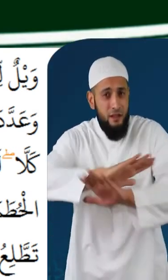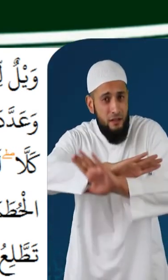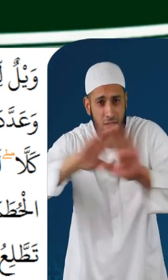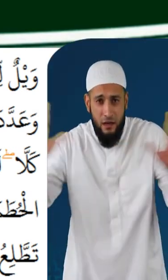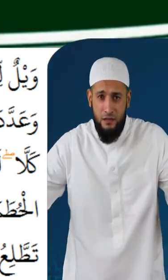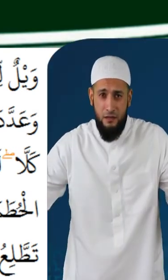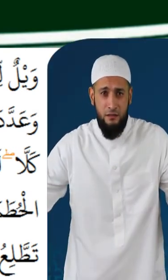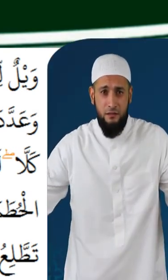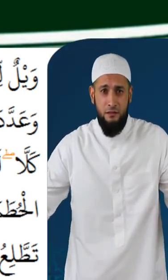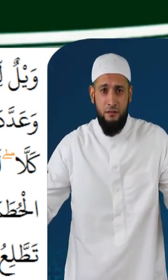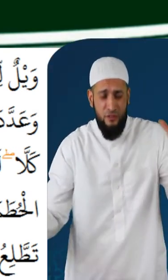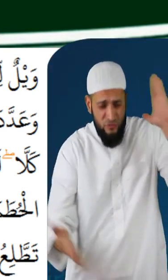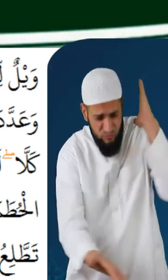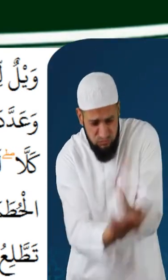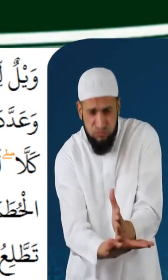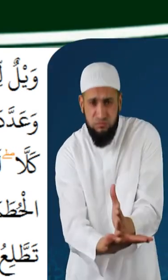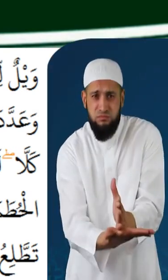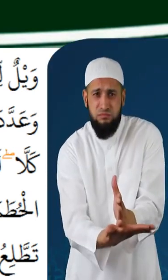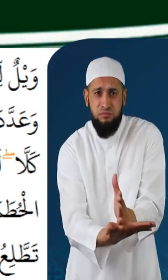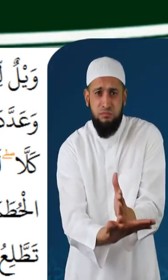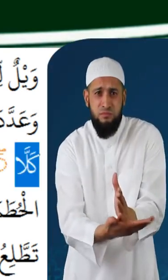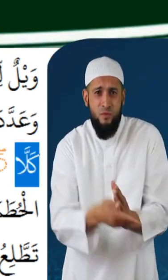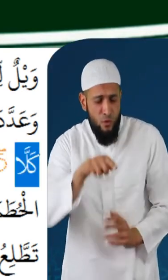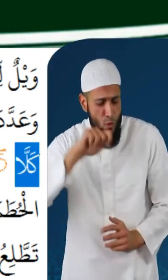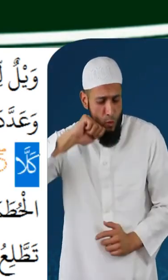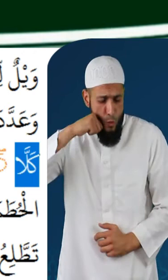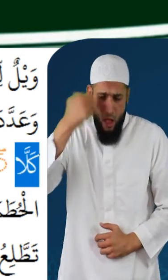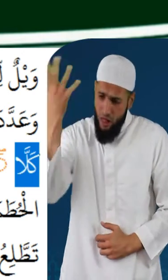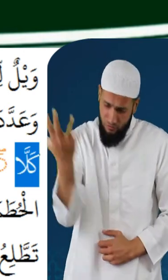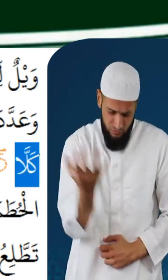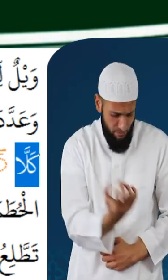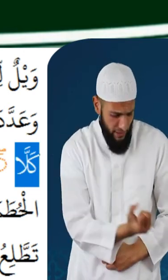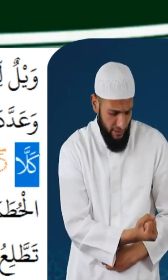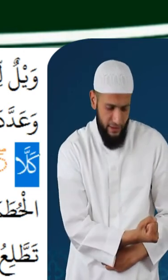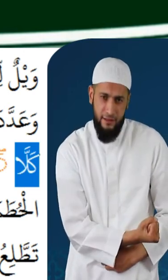كلا لينبذن في جهنم كلا لينبذن